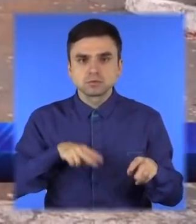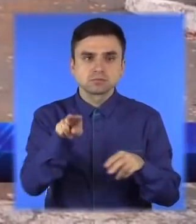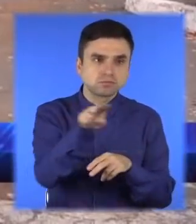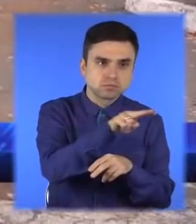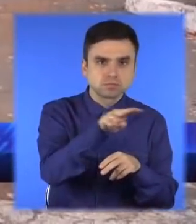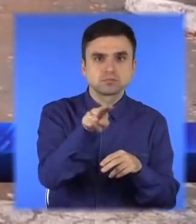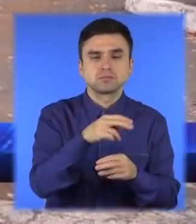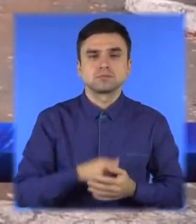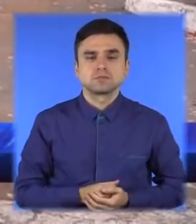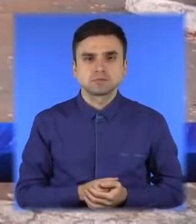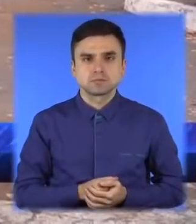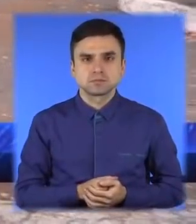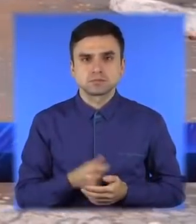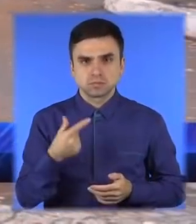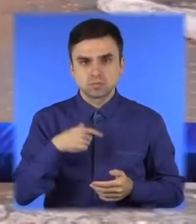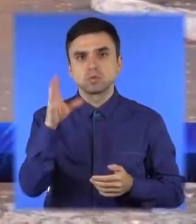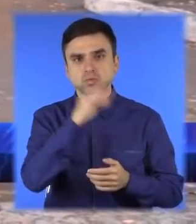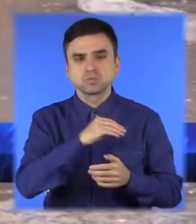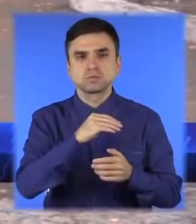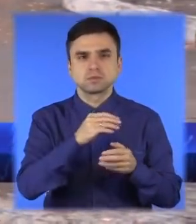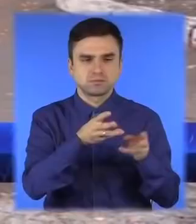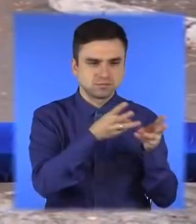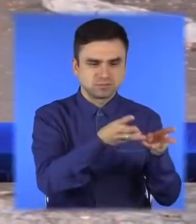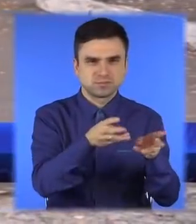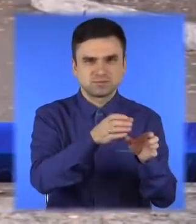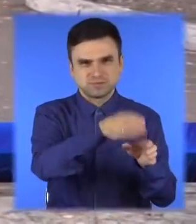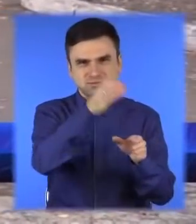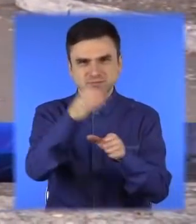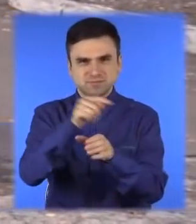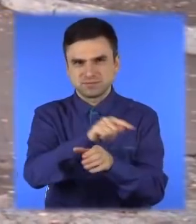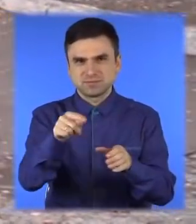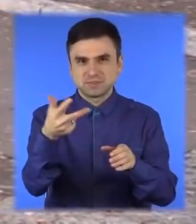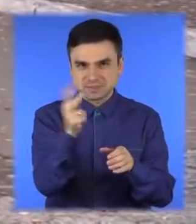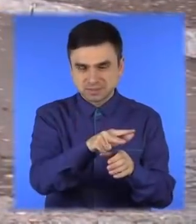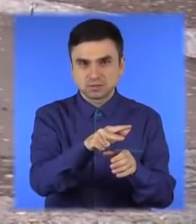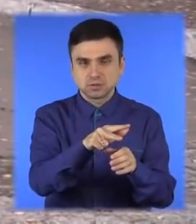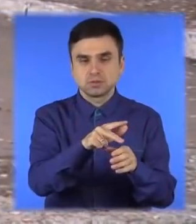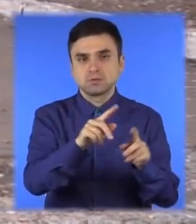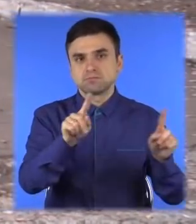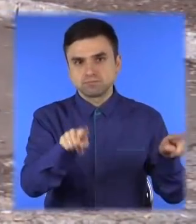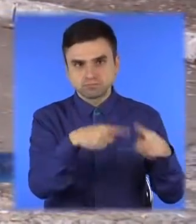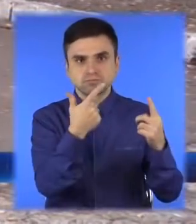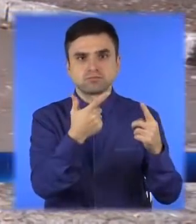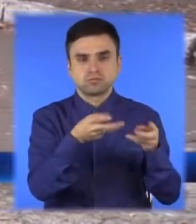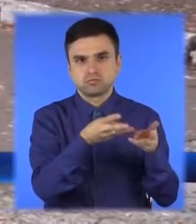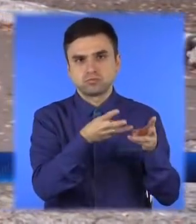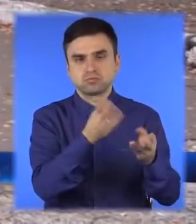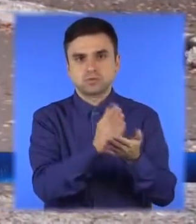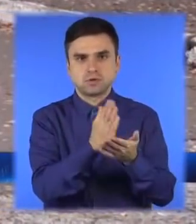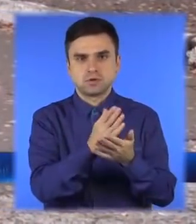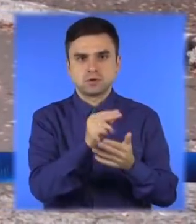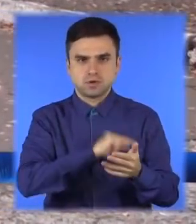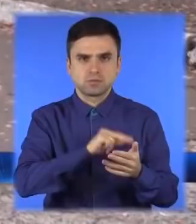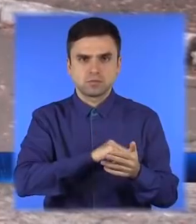на даний момент на трьох наших істочниках возобновити газоснабження. От зараз три істочника знаходяться в роботі.